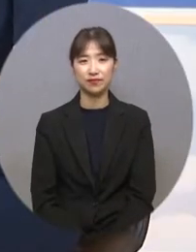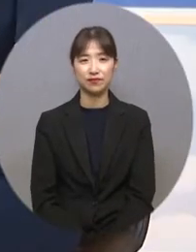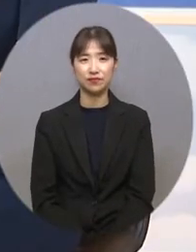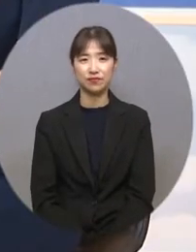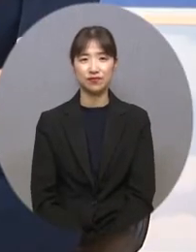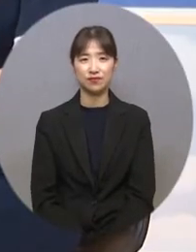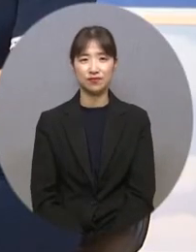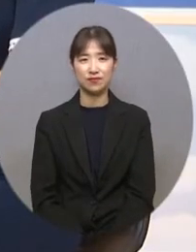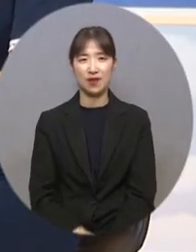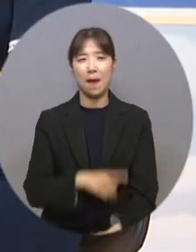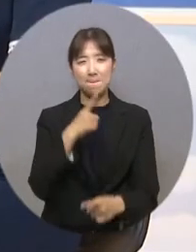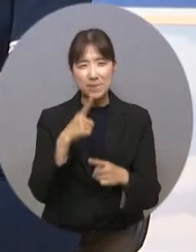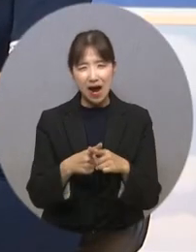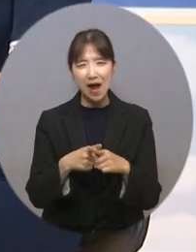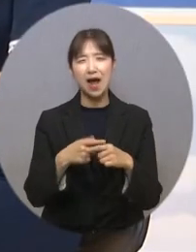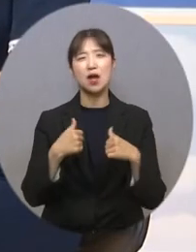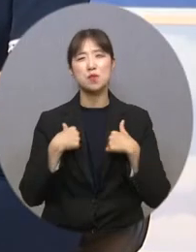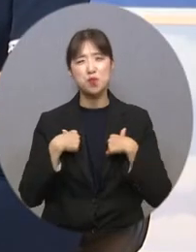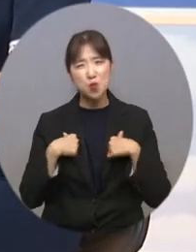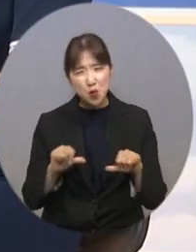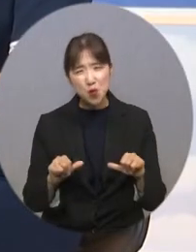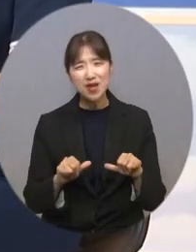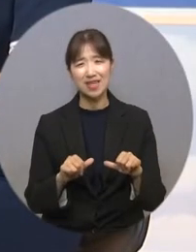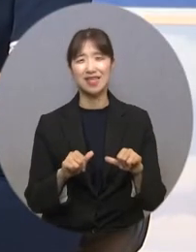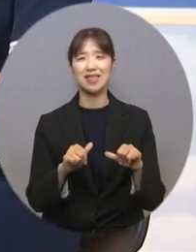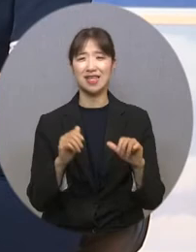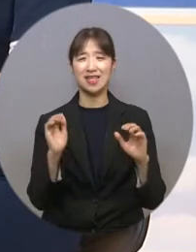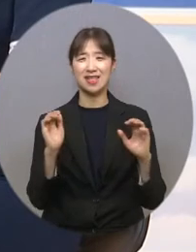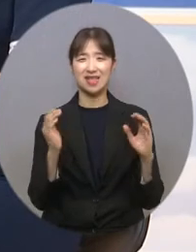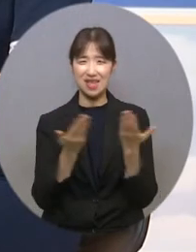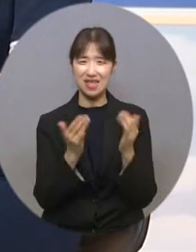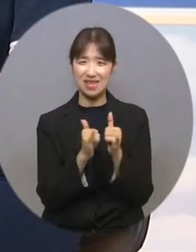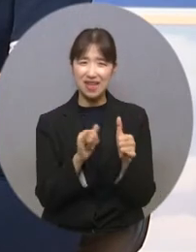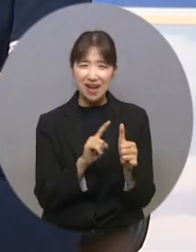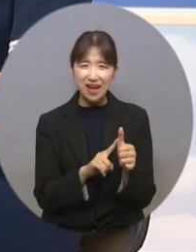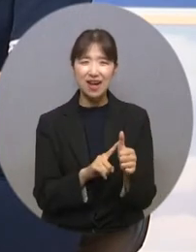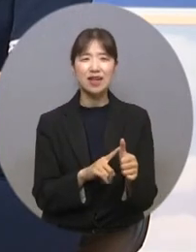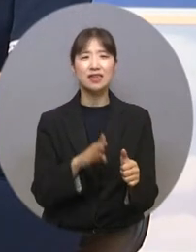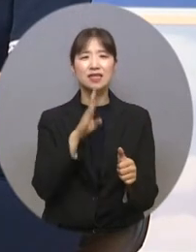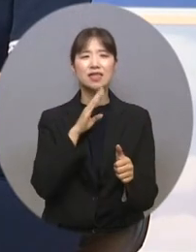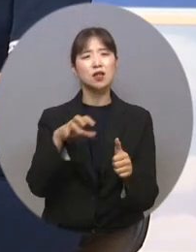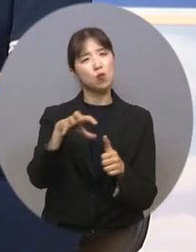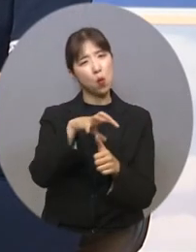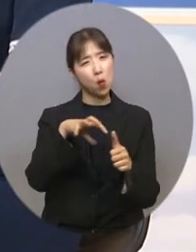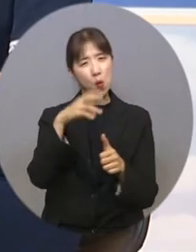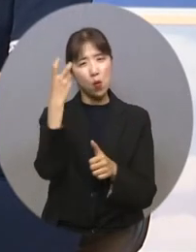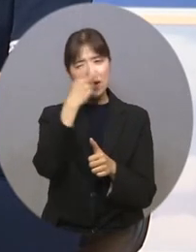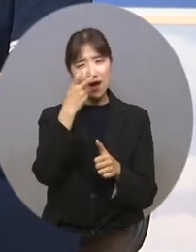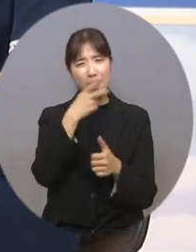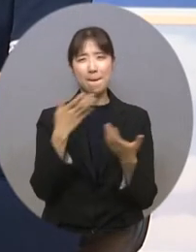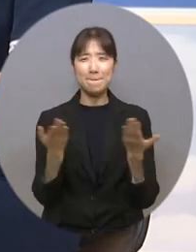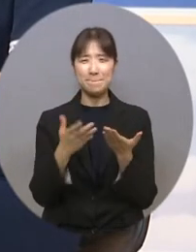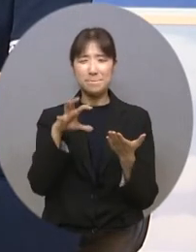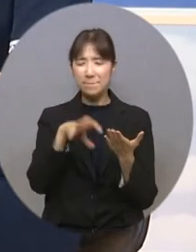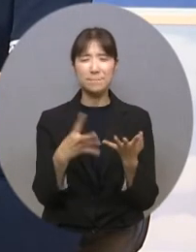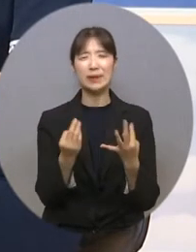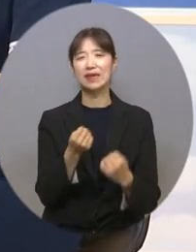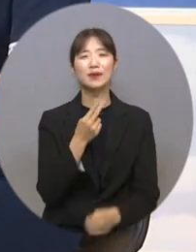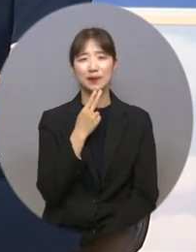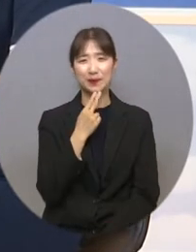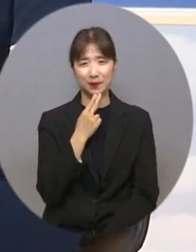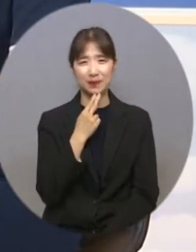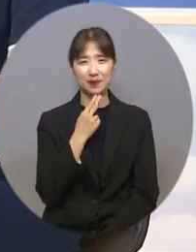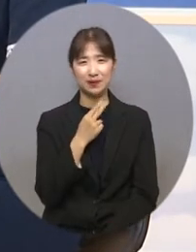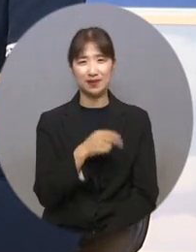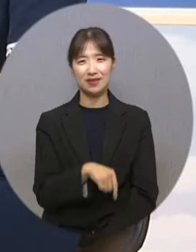뭐 중도 포기하는 근로장애는 실제 이제 보호작업장에서는 그렇게 많지 있지는 않습니다.